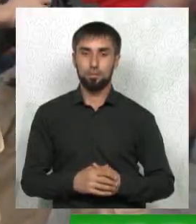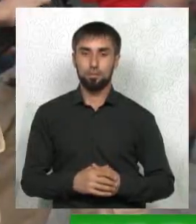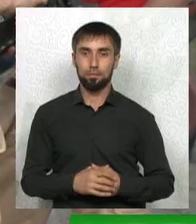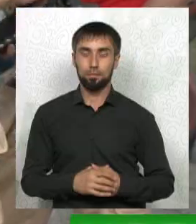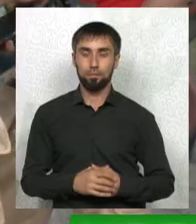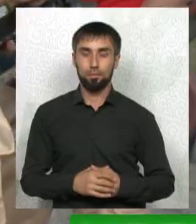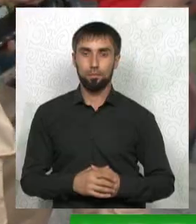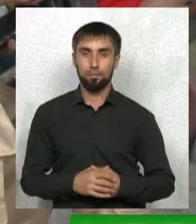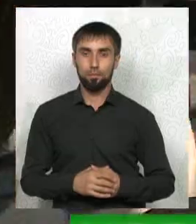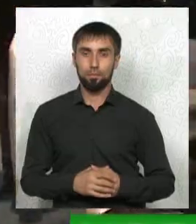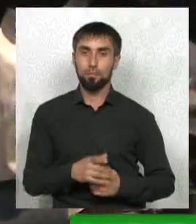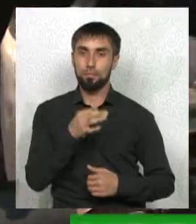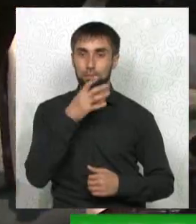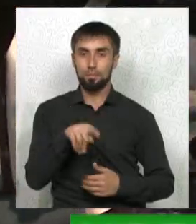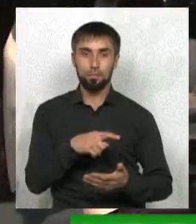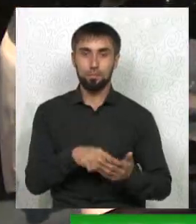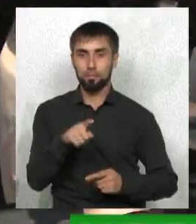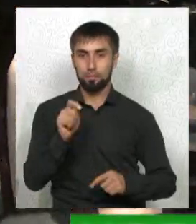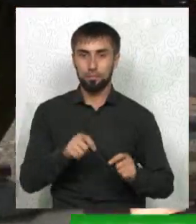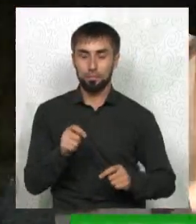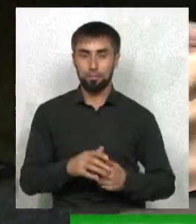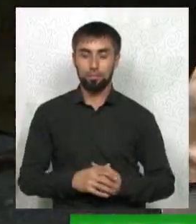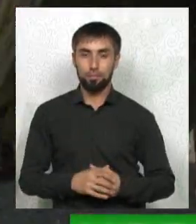Я знаю. Нравится тебе здесь на форуме?